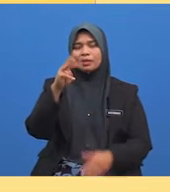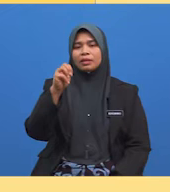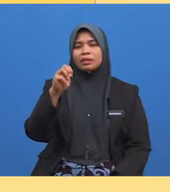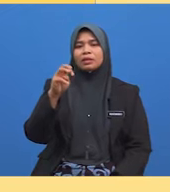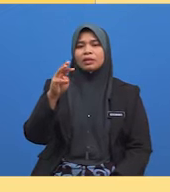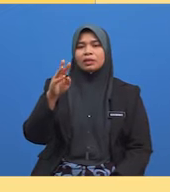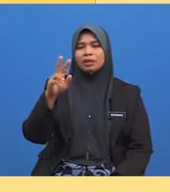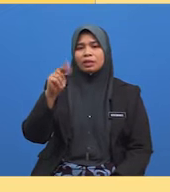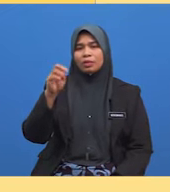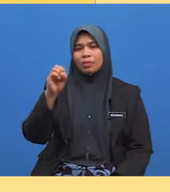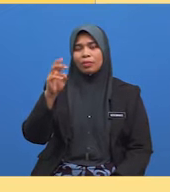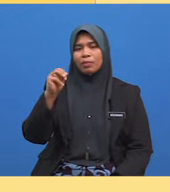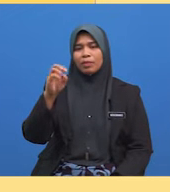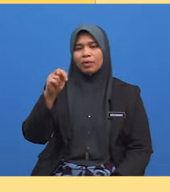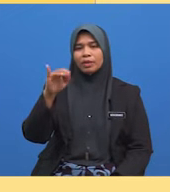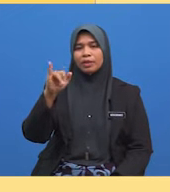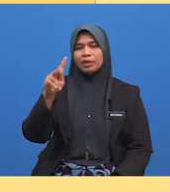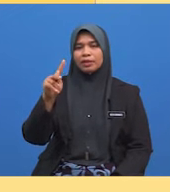Sebutkan kelas-kelas haiwan tersebut.